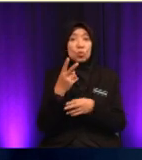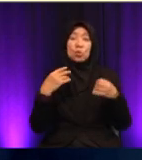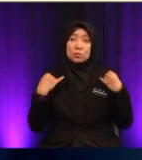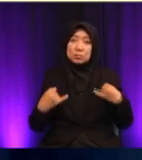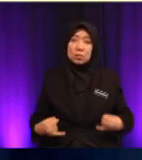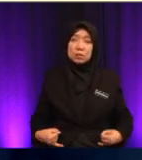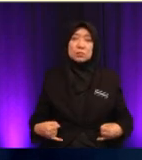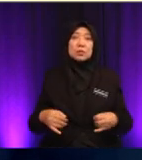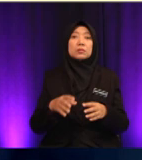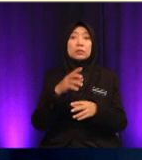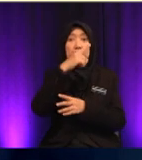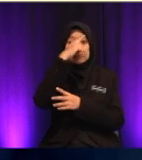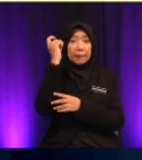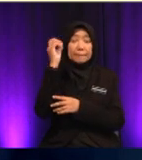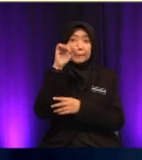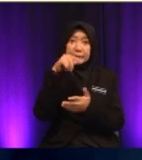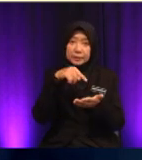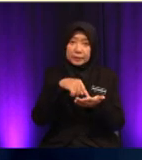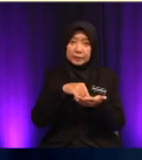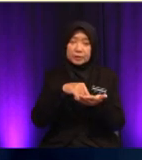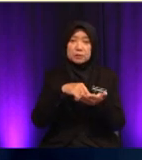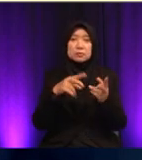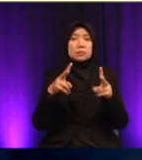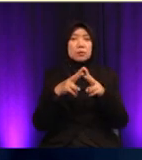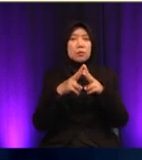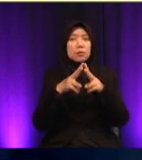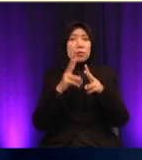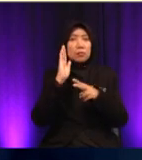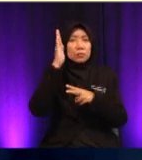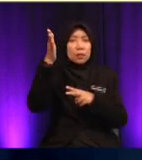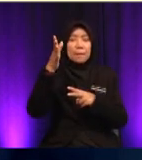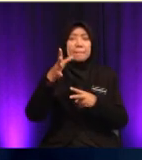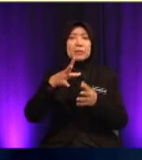merupakan suatu jasa unggul yang berupaya menyerap semua